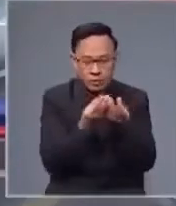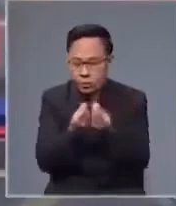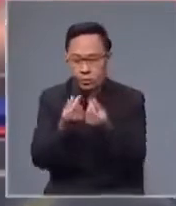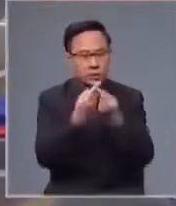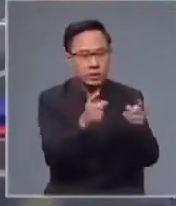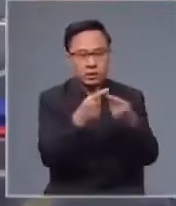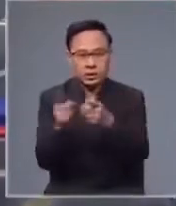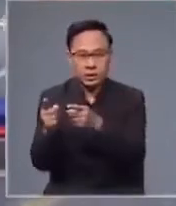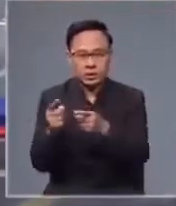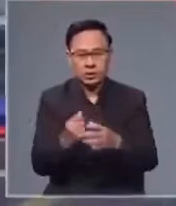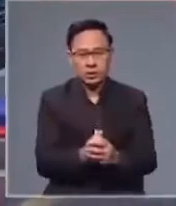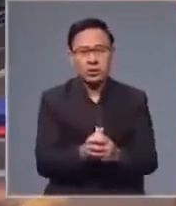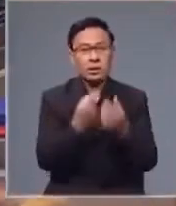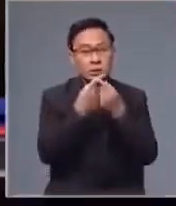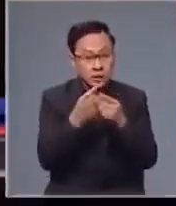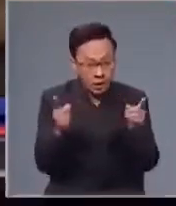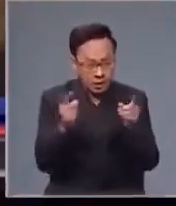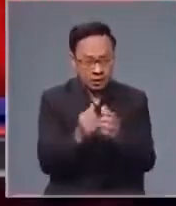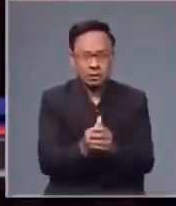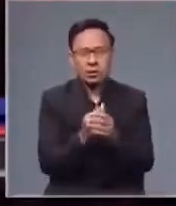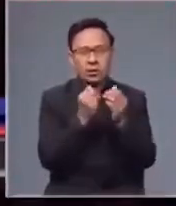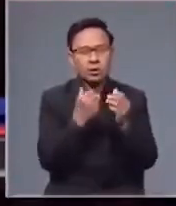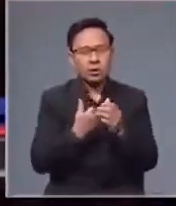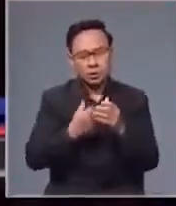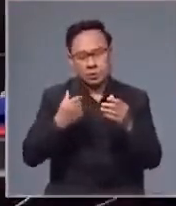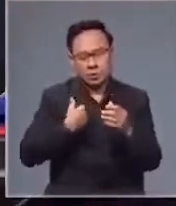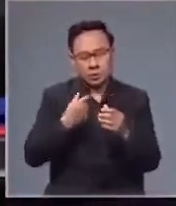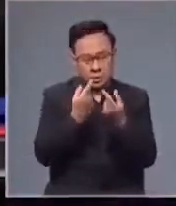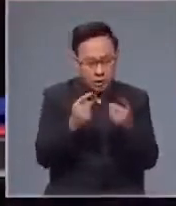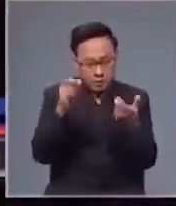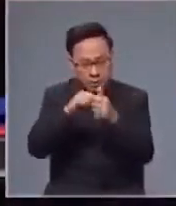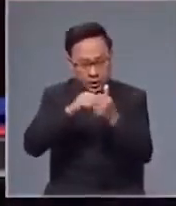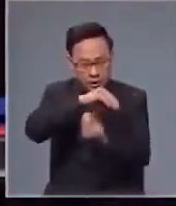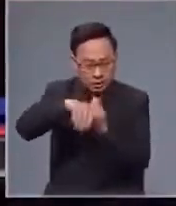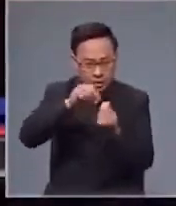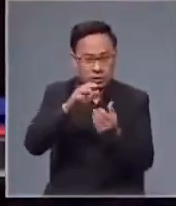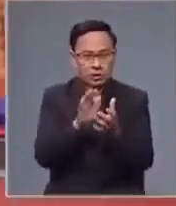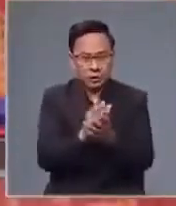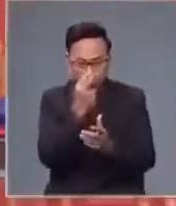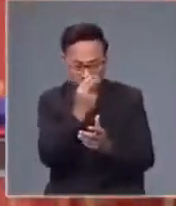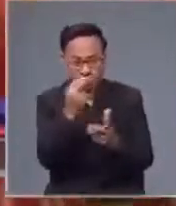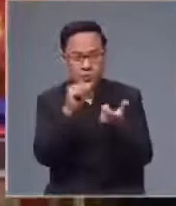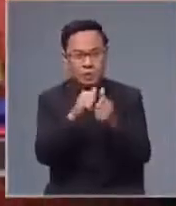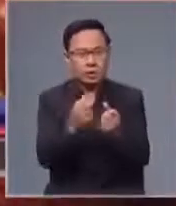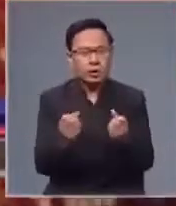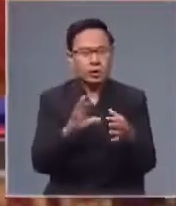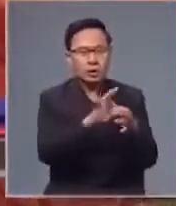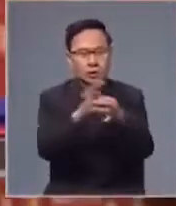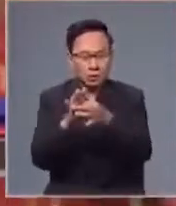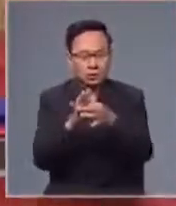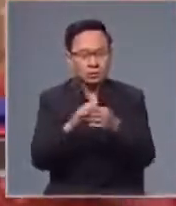ไปแต่ในบางครั้งและหลายครั้งปัญหาเศรษฐกิจก็ได้กลายเป็นปัญหาที่มีความเชื่อมโยง